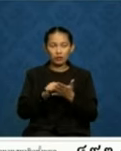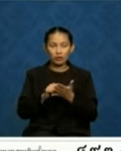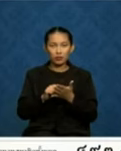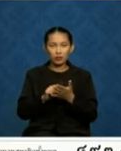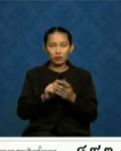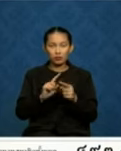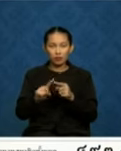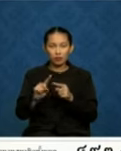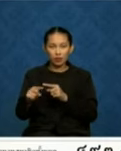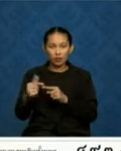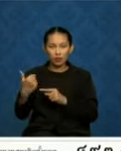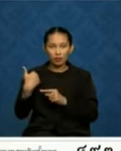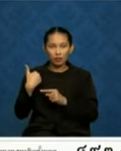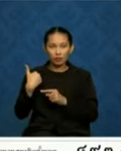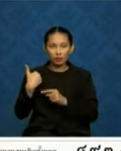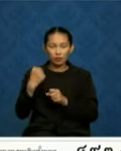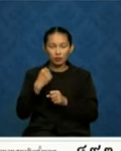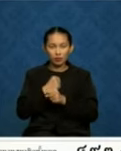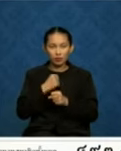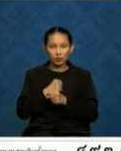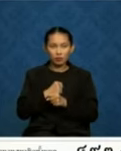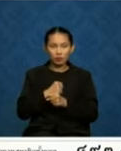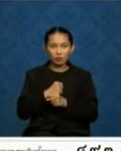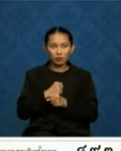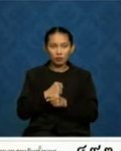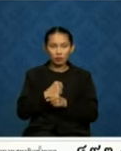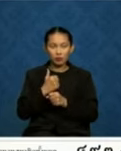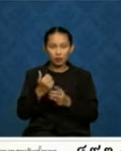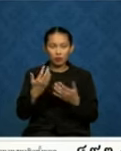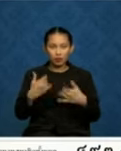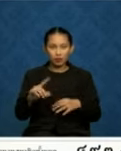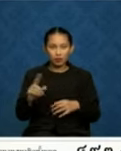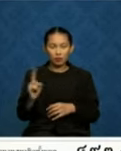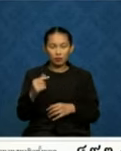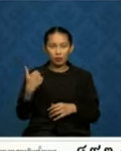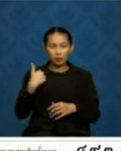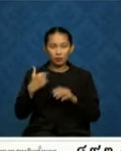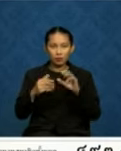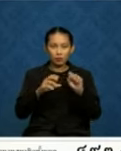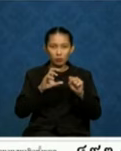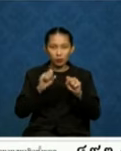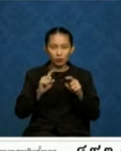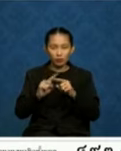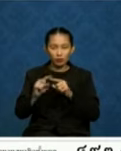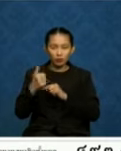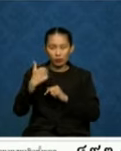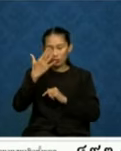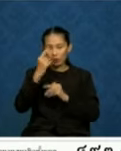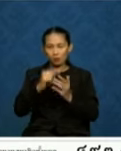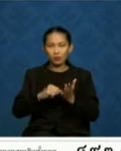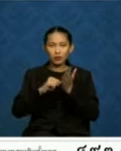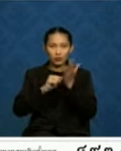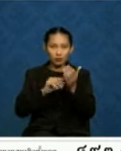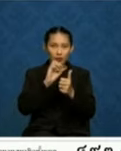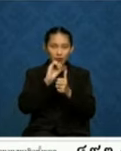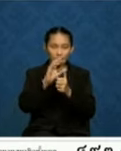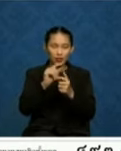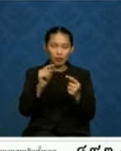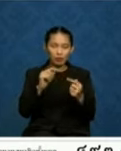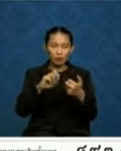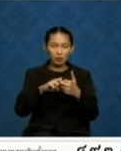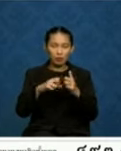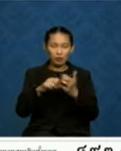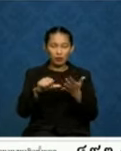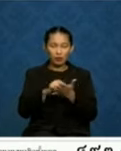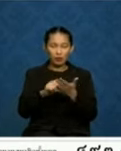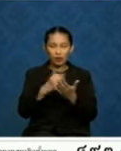ราคาตกต่ำอย่างเป็นรูปธรรมรวมทั้งยังมีข้อสังเกตเพ พื่อเสนอแนะแนวทางในการแก้ไขปัญหายาสูบและ